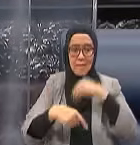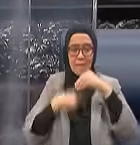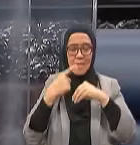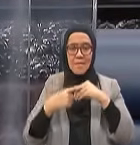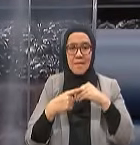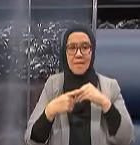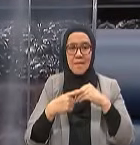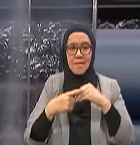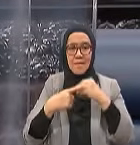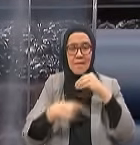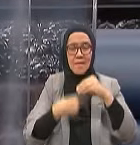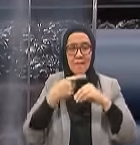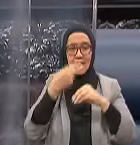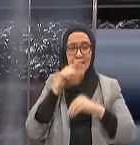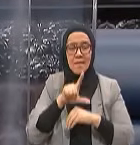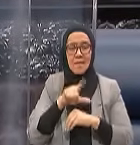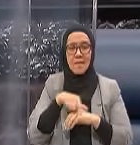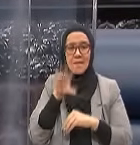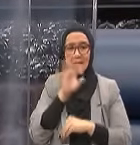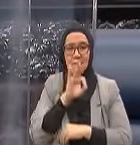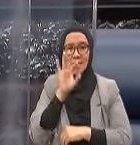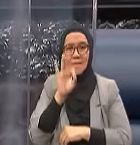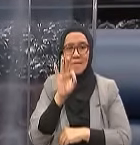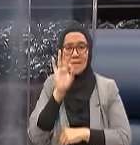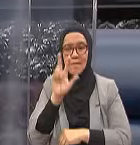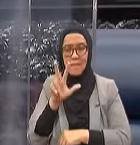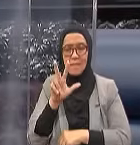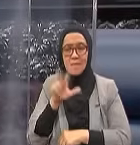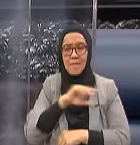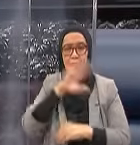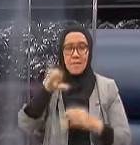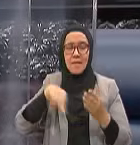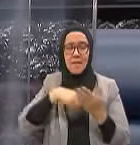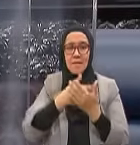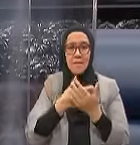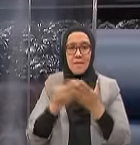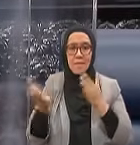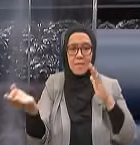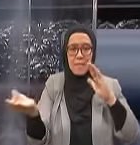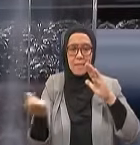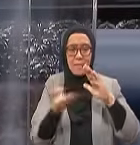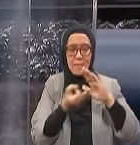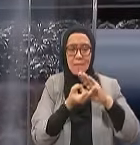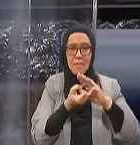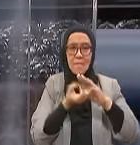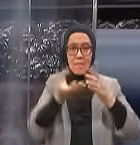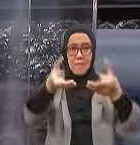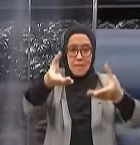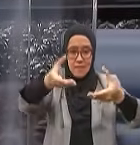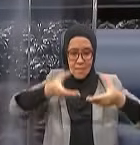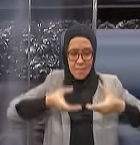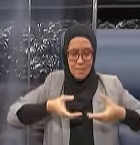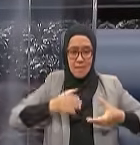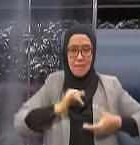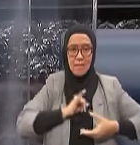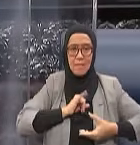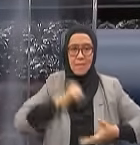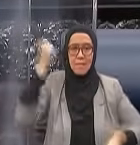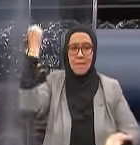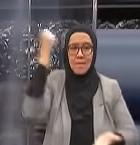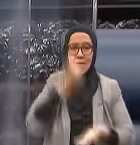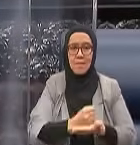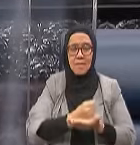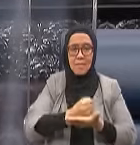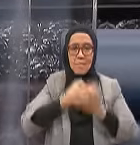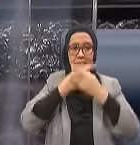semua file yang diserap percaya district of the Asia oli kerajaan